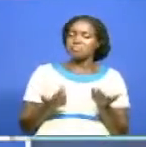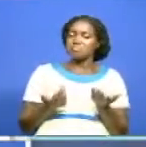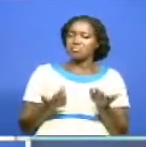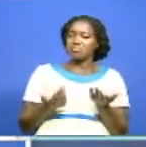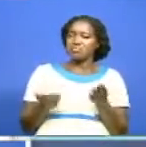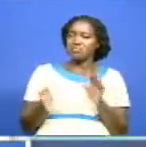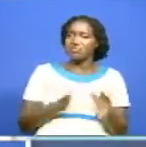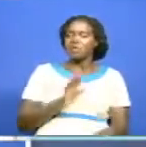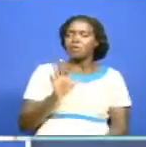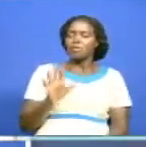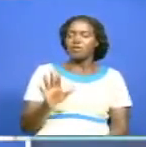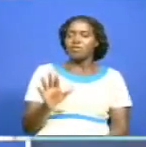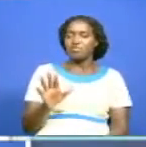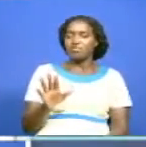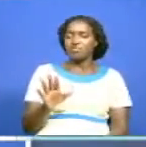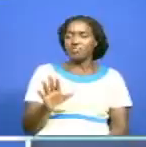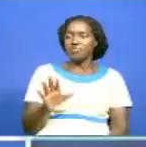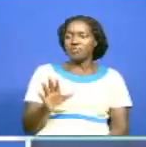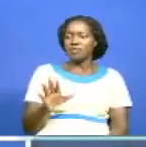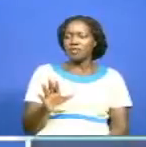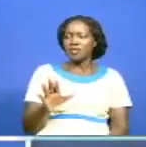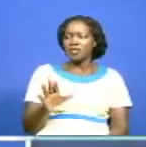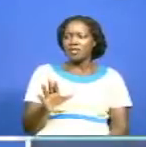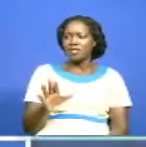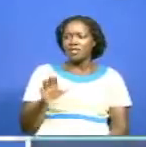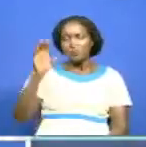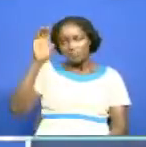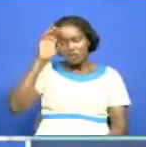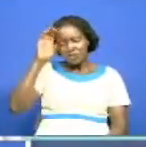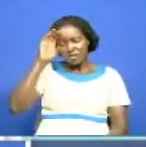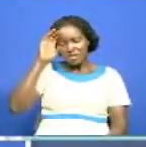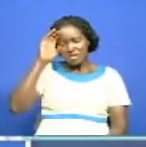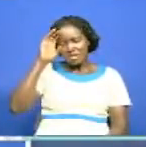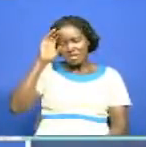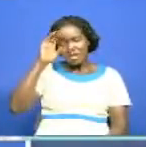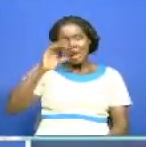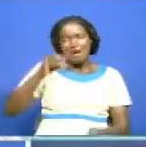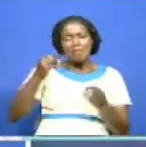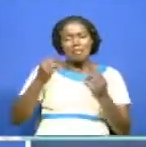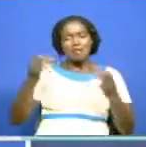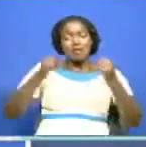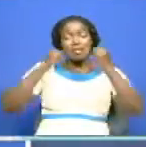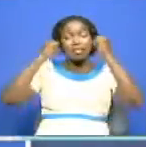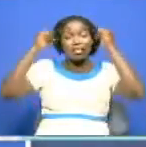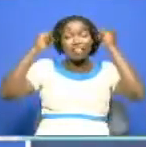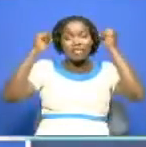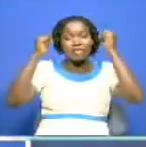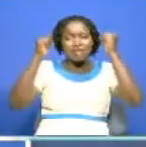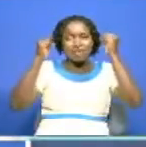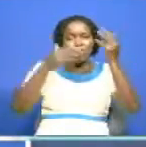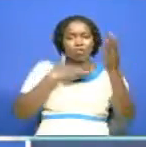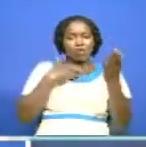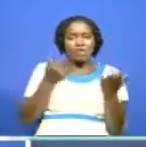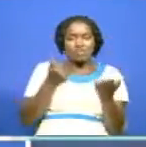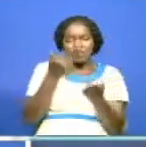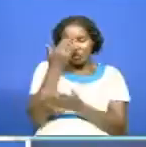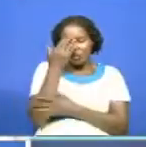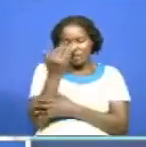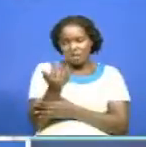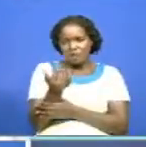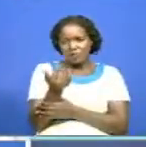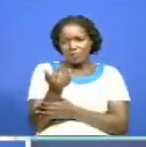tano ni kwamba kuna tumeangalia na tukaona ya kwamba migomo mingi ambayo tumekuwa tukiitisha ni kwa sababu